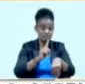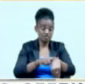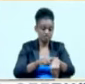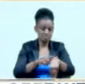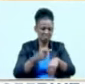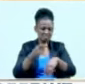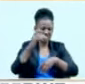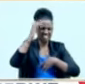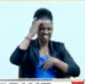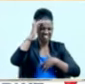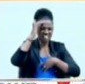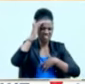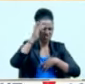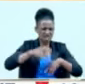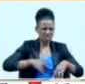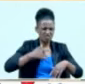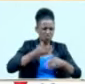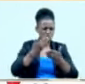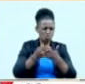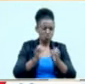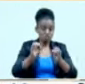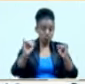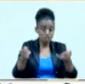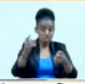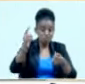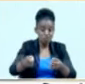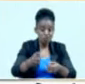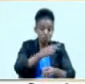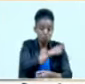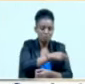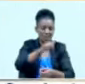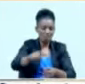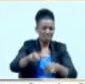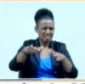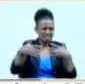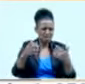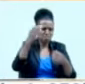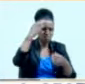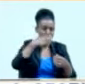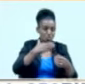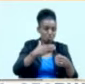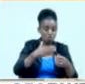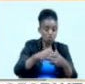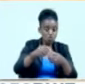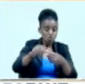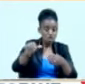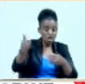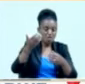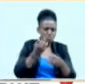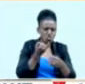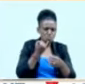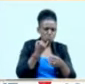wumva utameze neza ugerageza ugahita uhagera kugira ngo bagire uko babigenza cyangwa umuntu runaka cyangwa mugenzi wawe